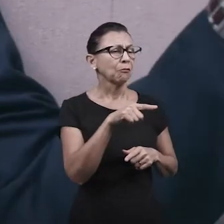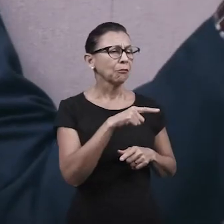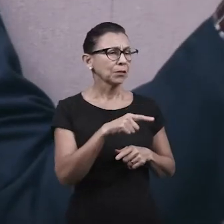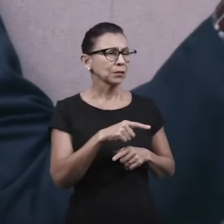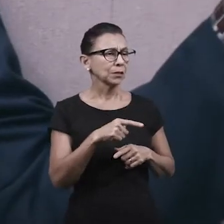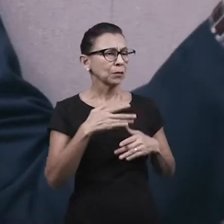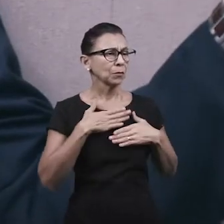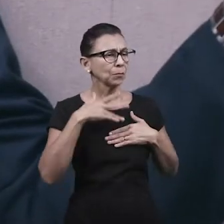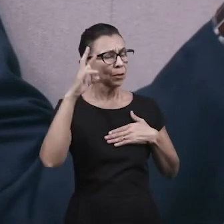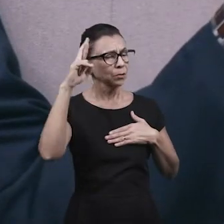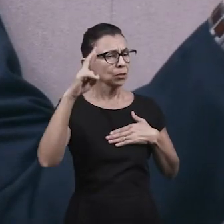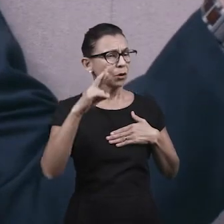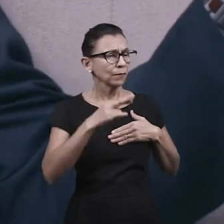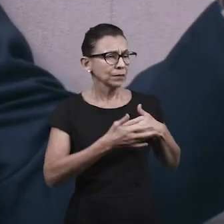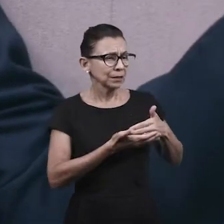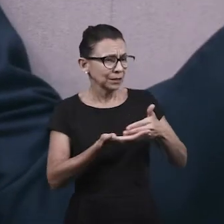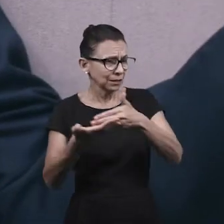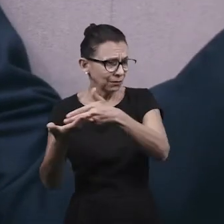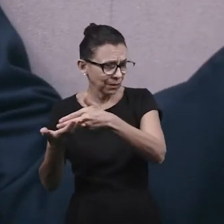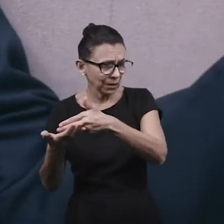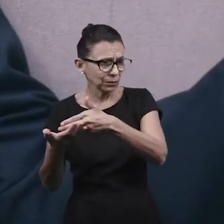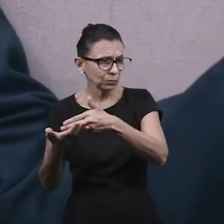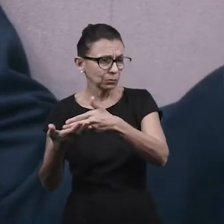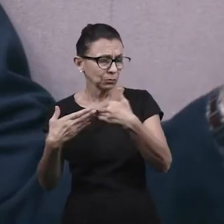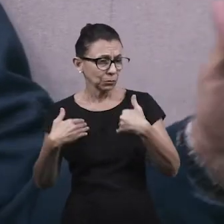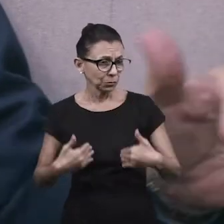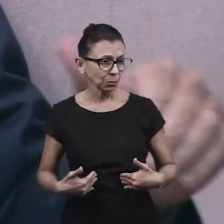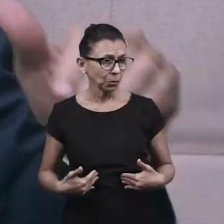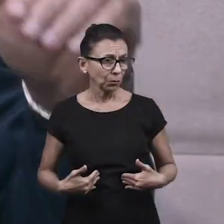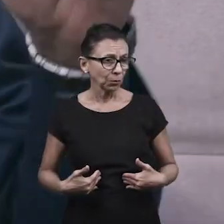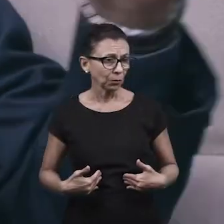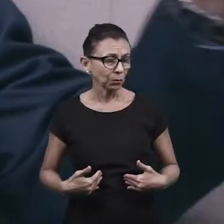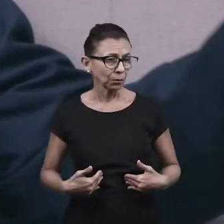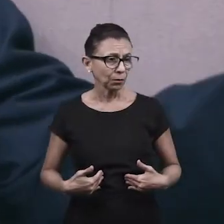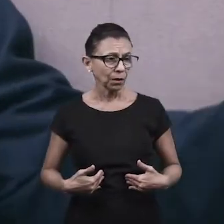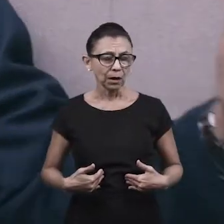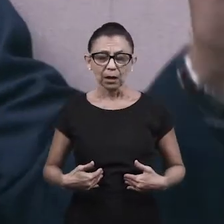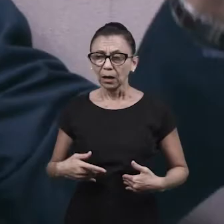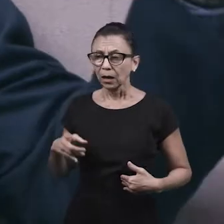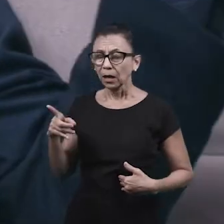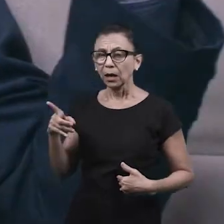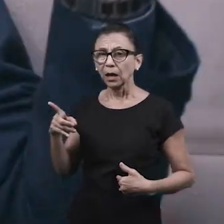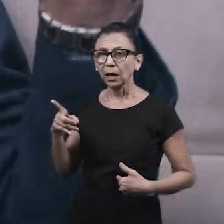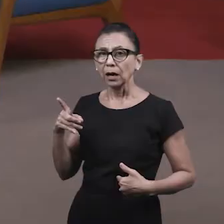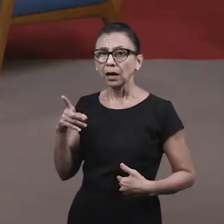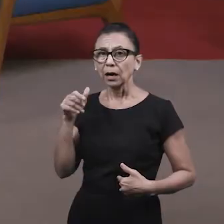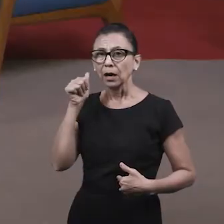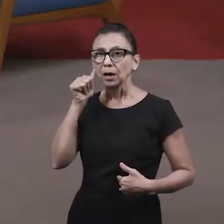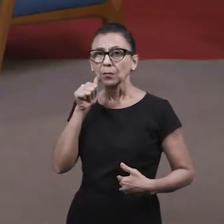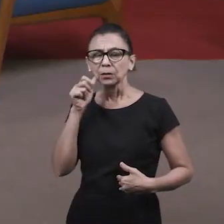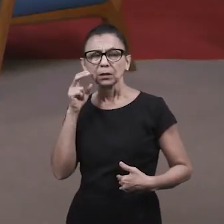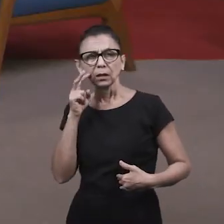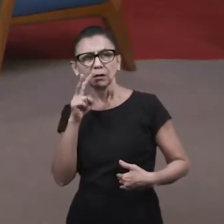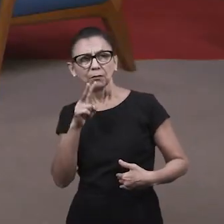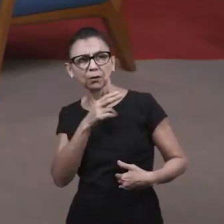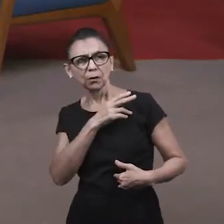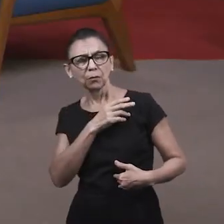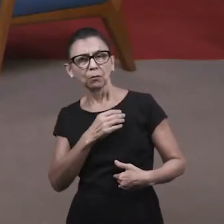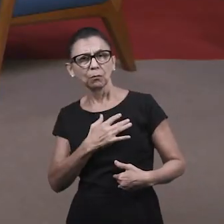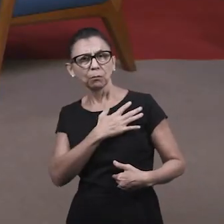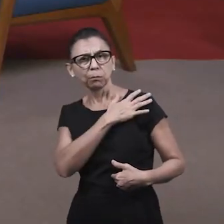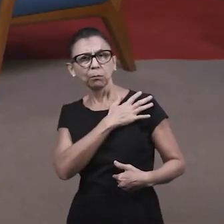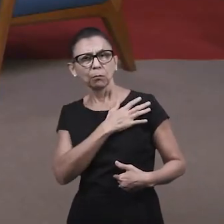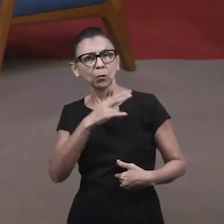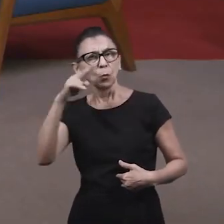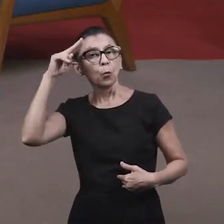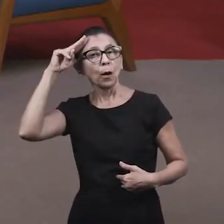vous l'avez mis? Et là, elle se retourne, voit Jésus, elle l'a confondu avec le jardinier. Et la